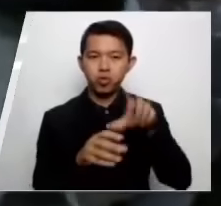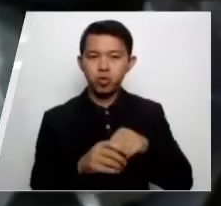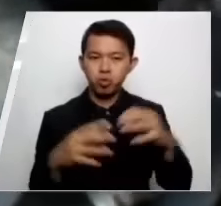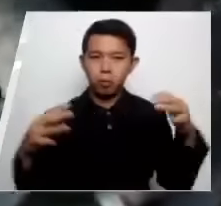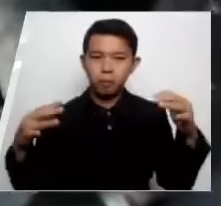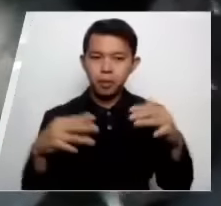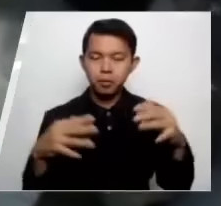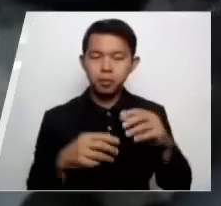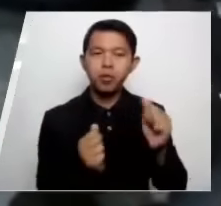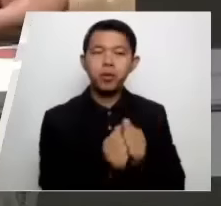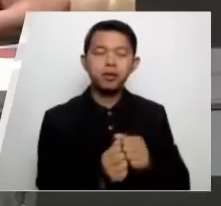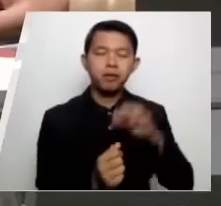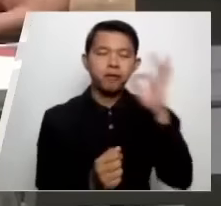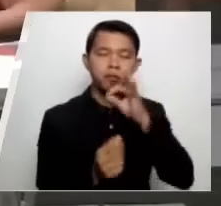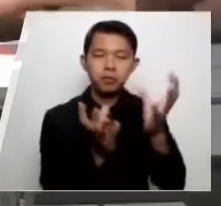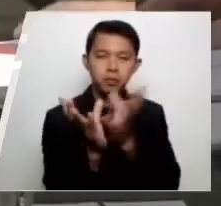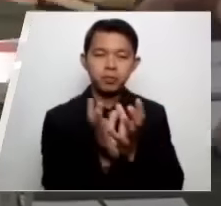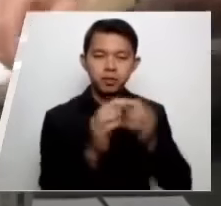Vietnam.